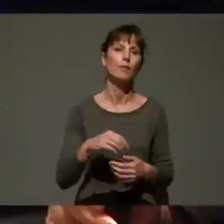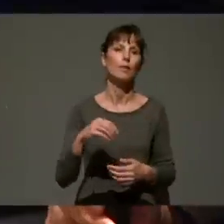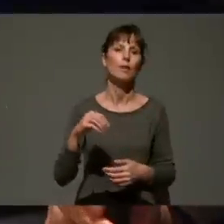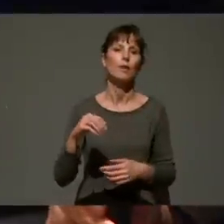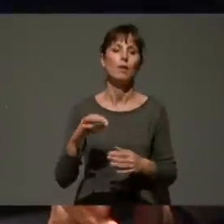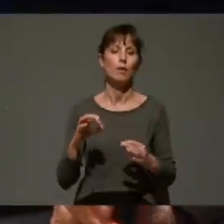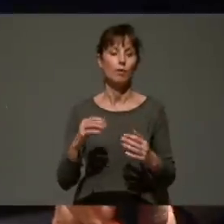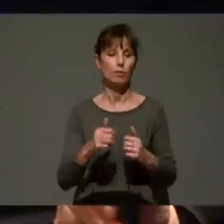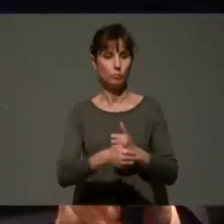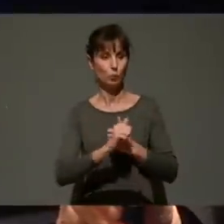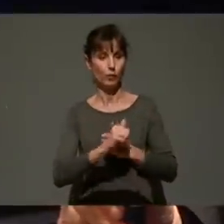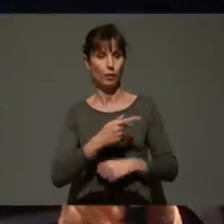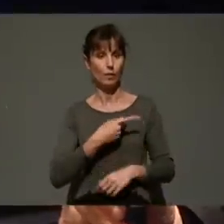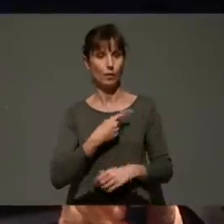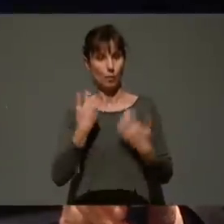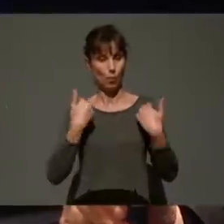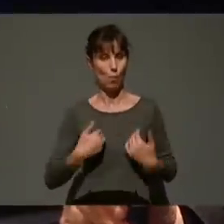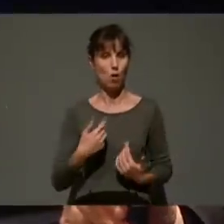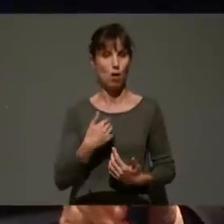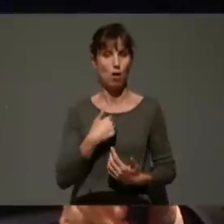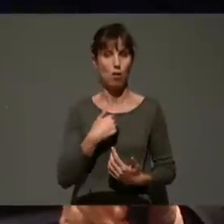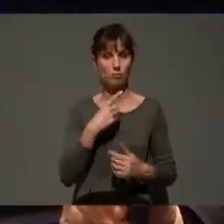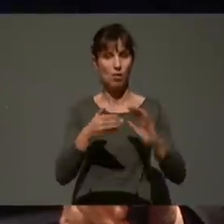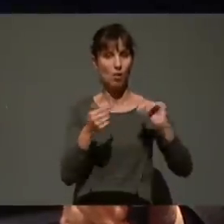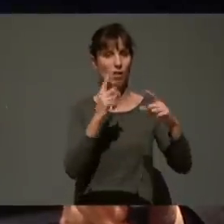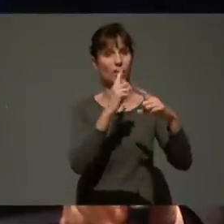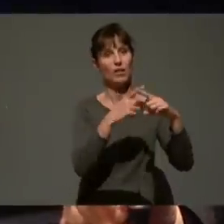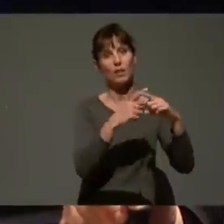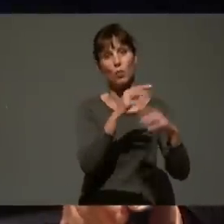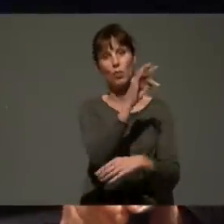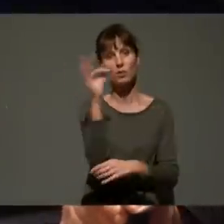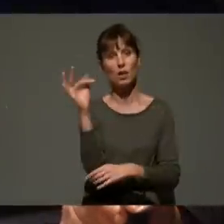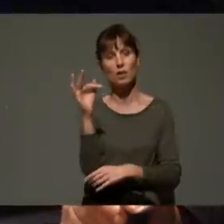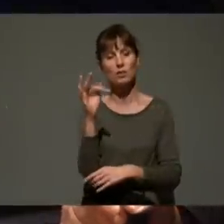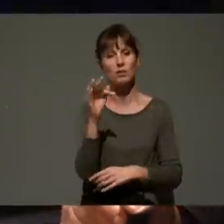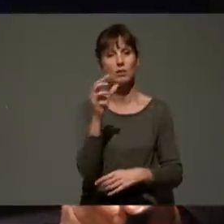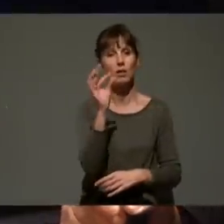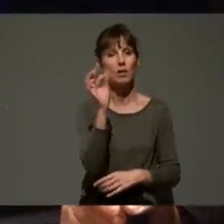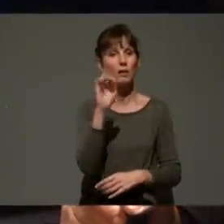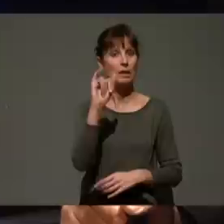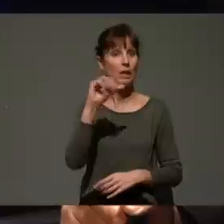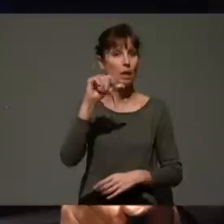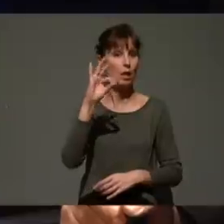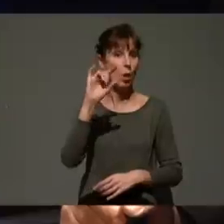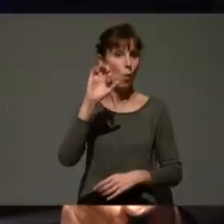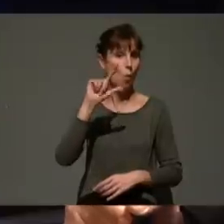médical, donc, pour moi il est assuré donc, par la Fédération française de triathlon. Et